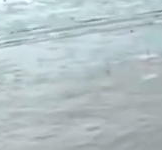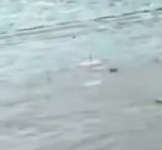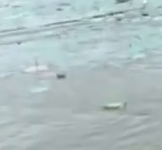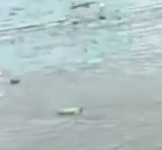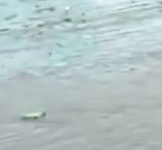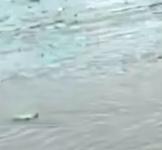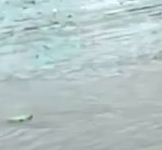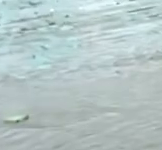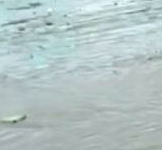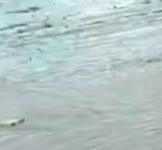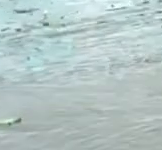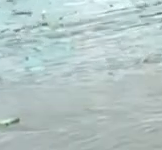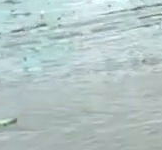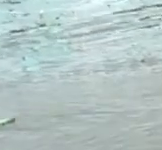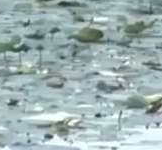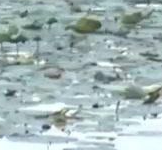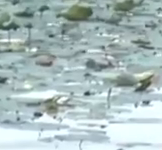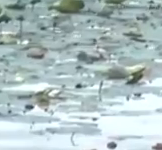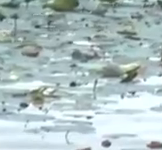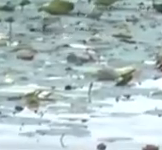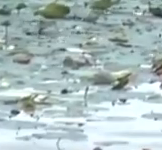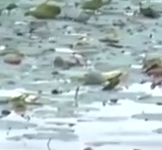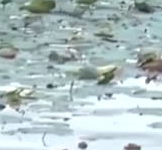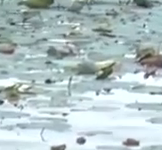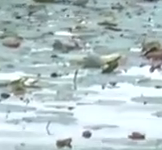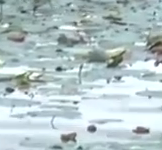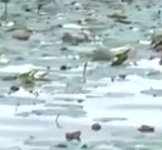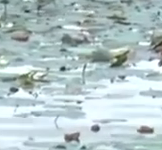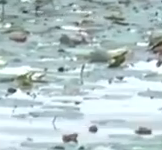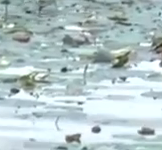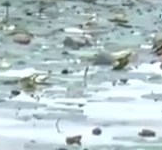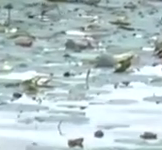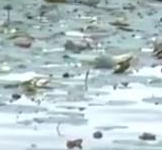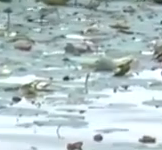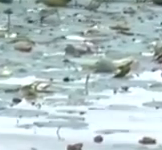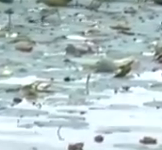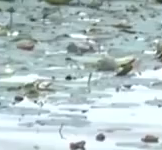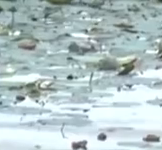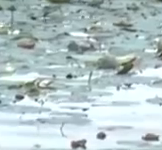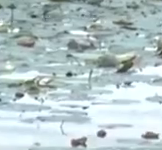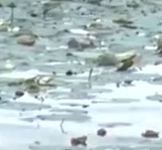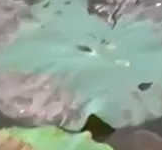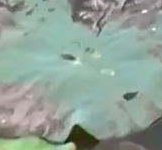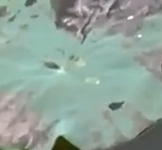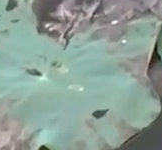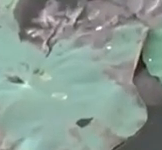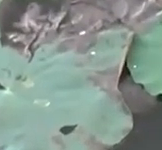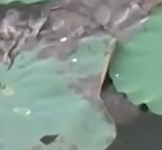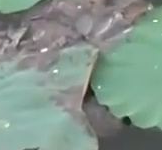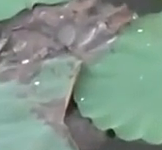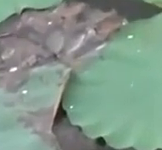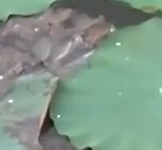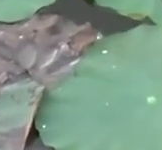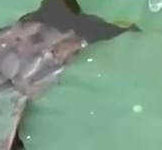produk kan IFT yang diperolehi daripada kerajaan persekutuan untuk menambah baik pengurusan Tasik chini daripada